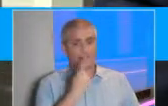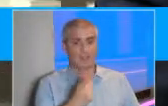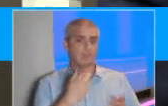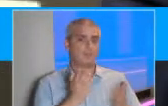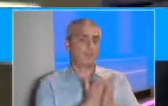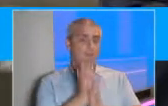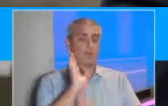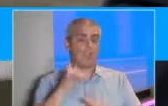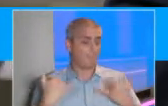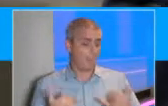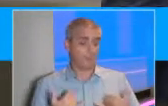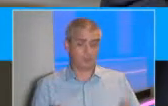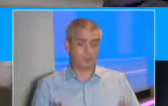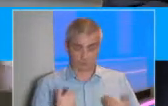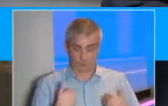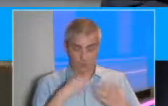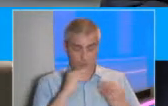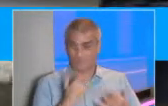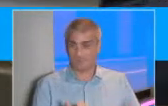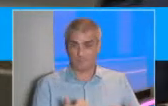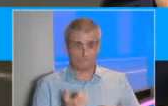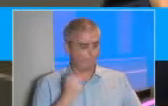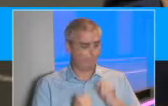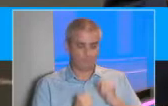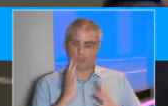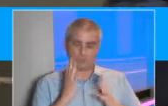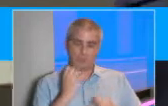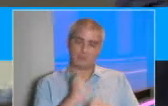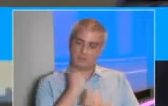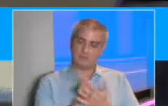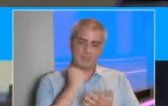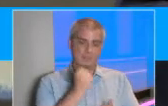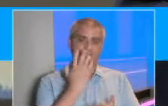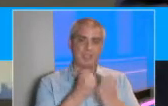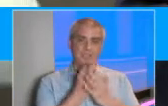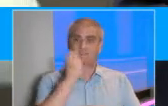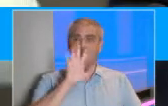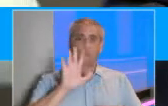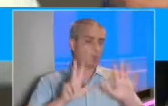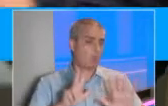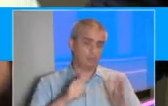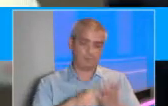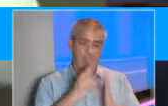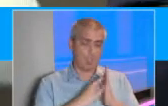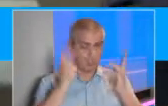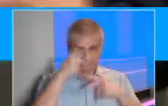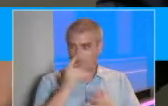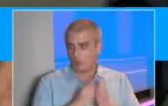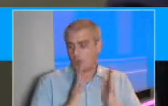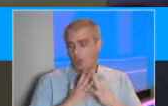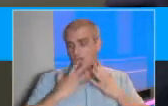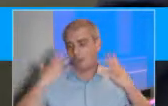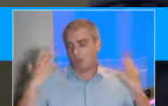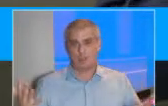בכנות, שגם עכשיו, כשאנחנו מדברים, קשה מאוד יהיה להעביר תקציב עד ה-25 באוגוסט, כי את יודעת, חוק ההסדרים זה חוק כל כך